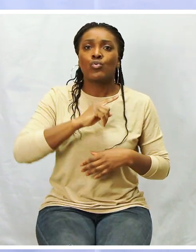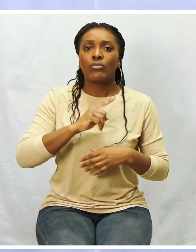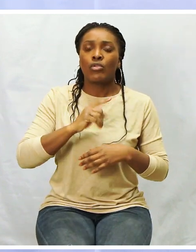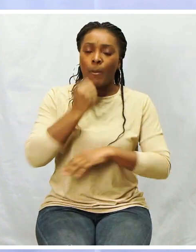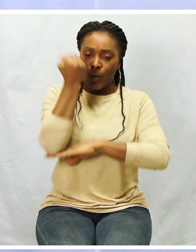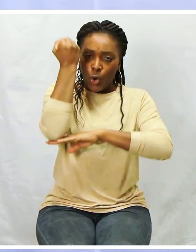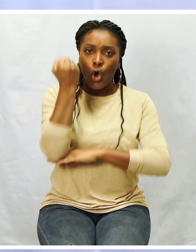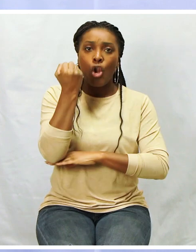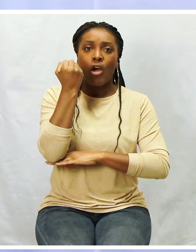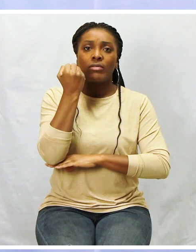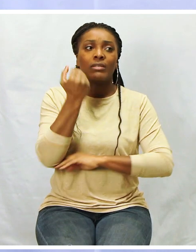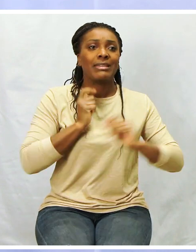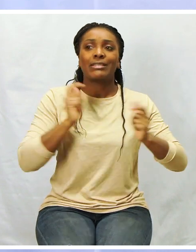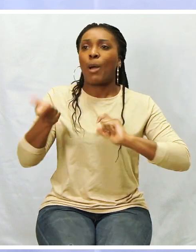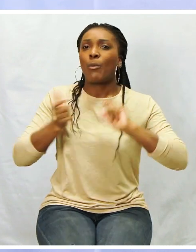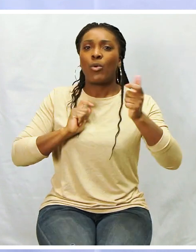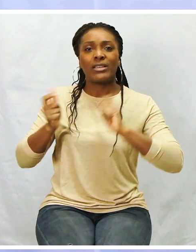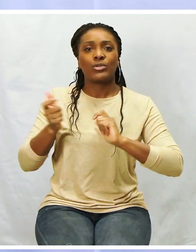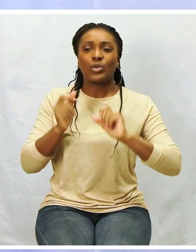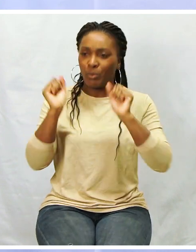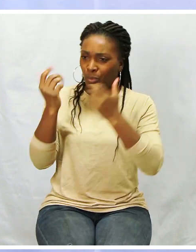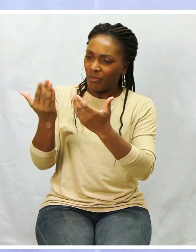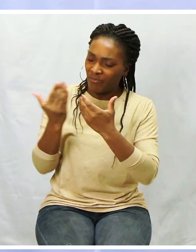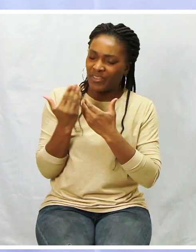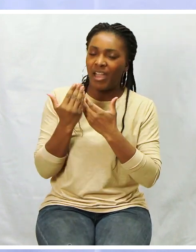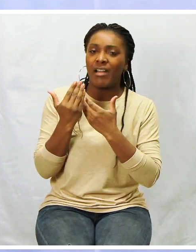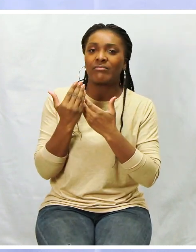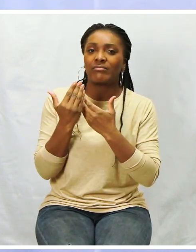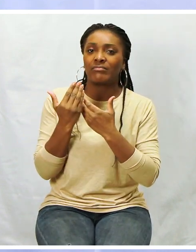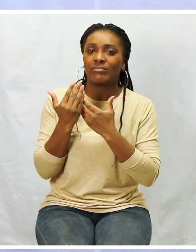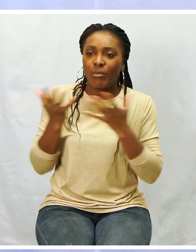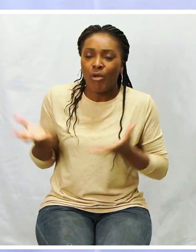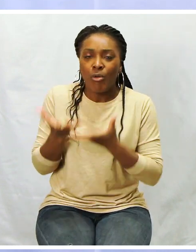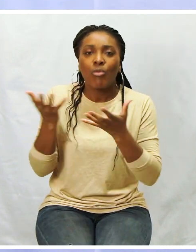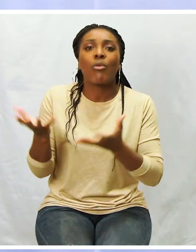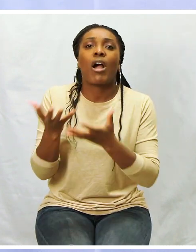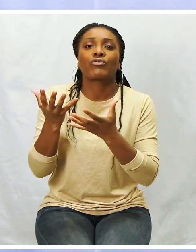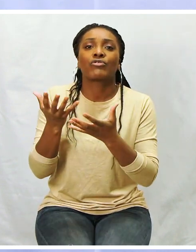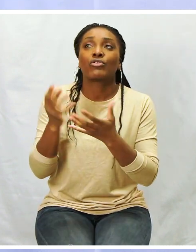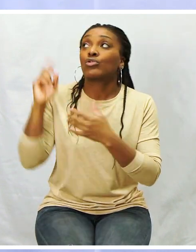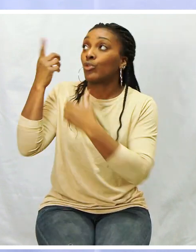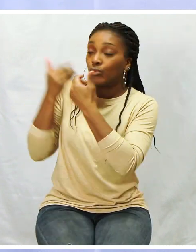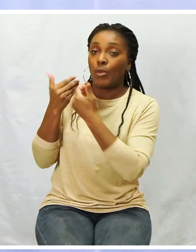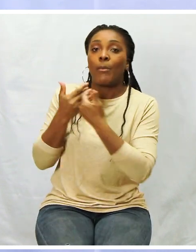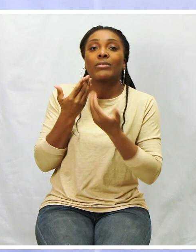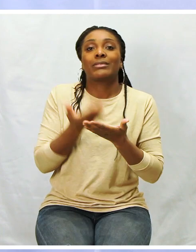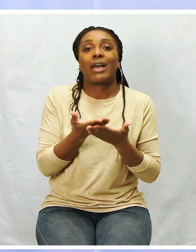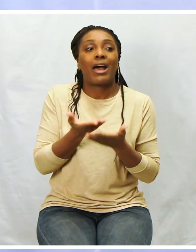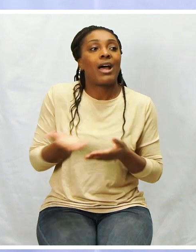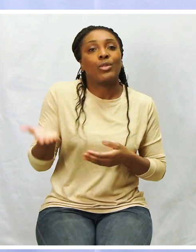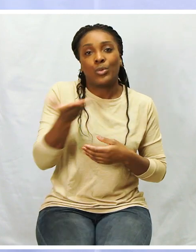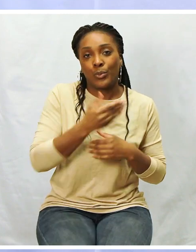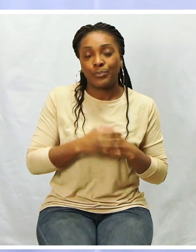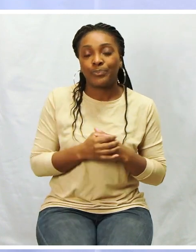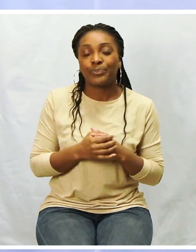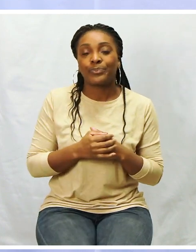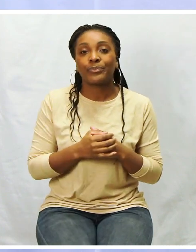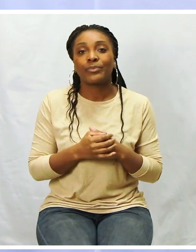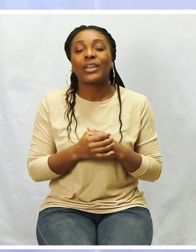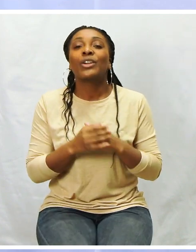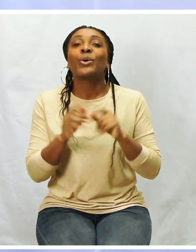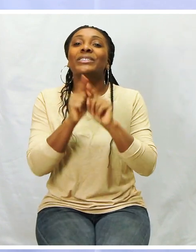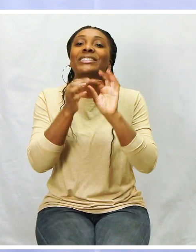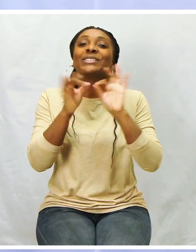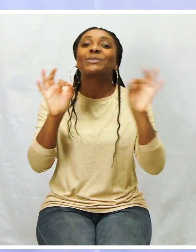autres. Appliquons-nous à cela parce que Dieu le fait avec nous et il nous demande de le faire avec les autres. Et juste un dernier exemple avant de prier, c'est l'histoire